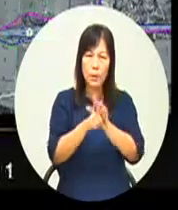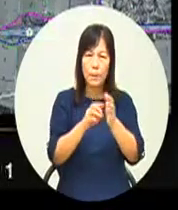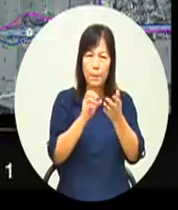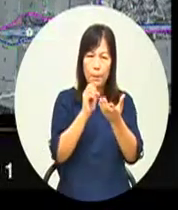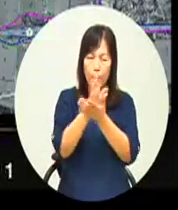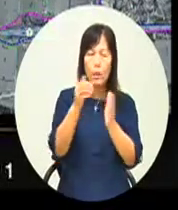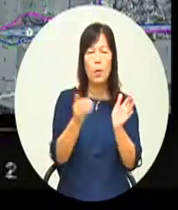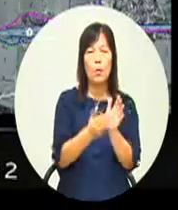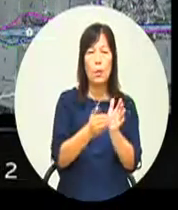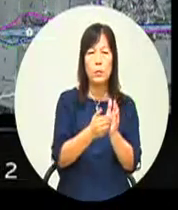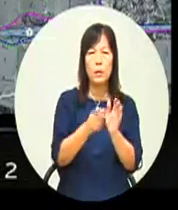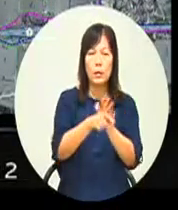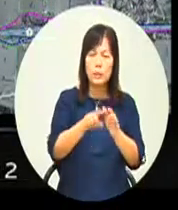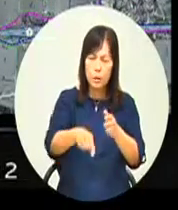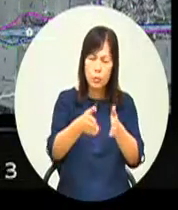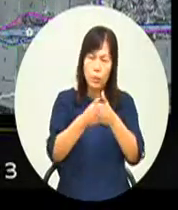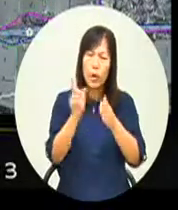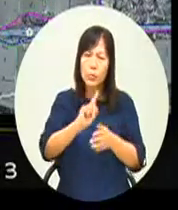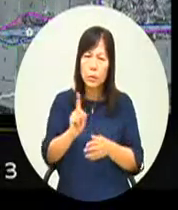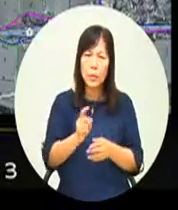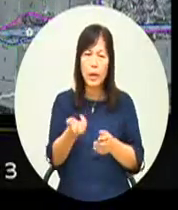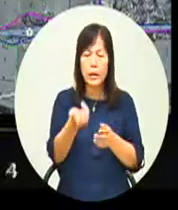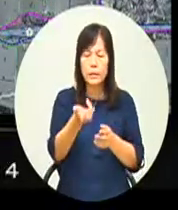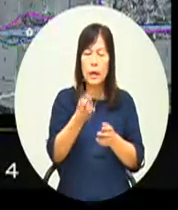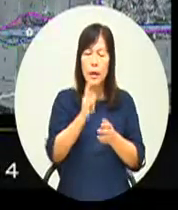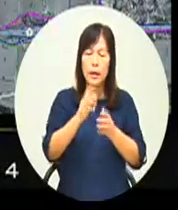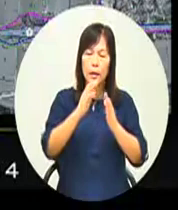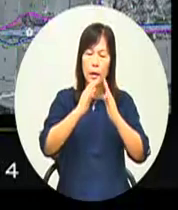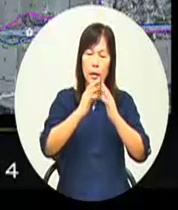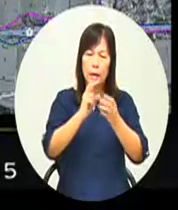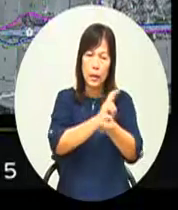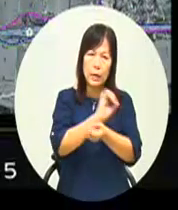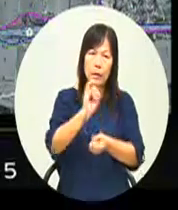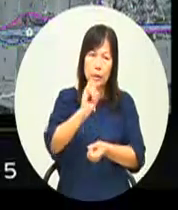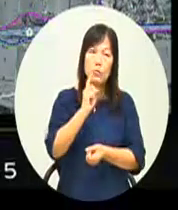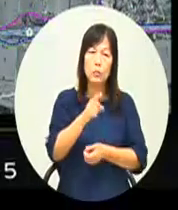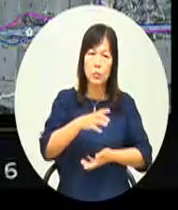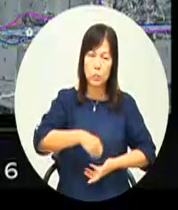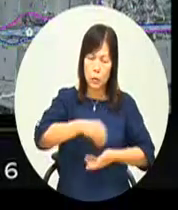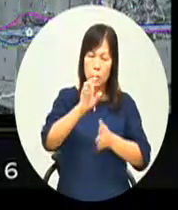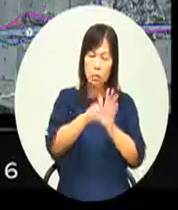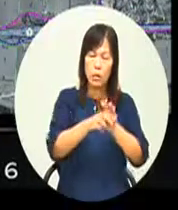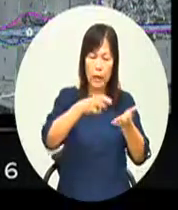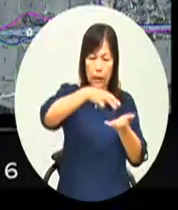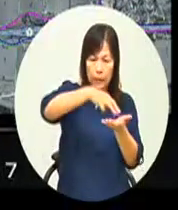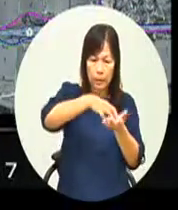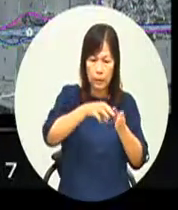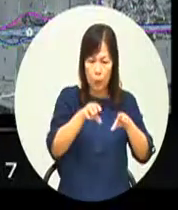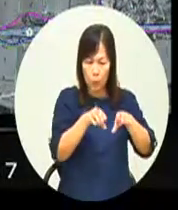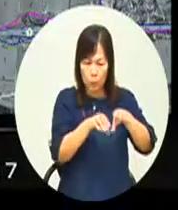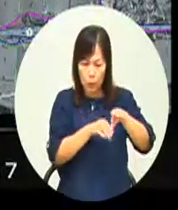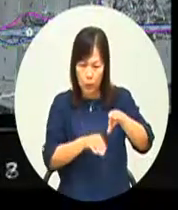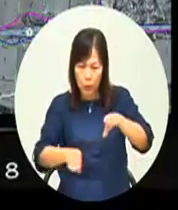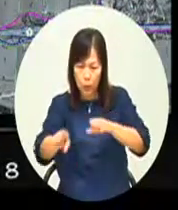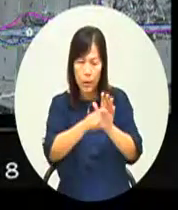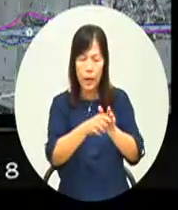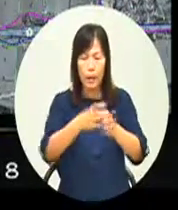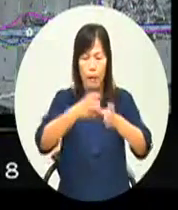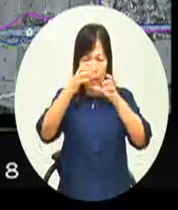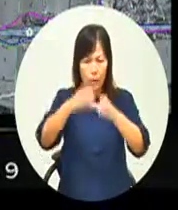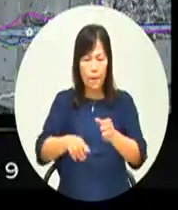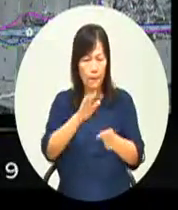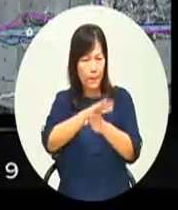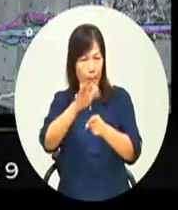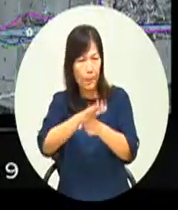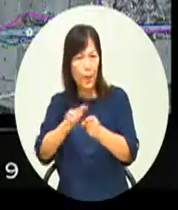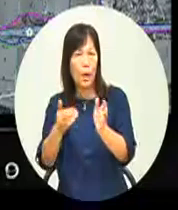么会有这个的需求齁？就像刚刚前一位议员同仁在提的，我们的顶进系统讲实在话已经盖好盖满了，已